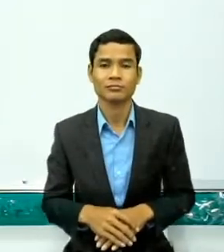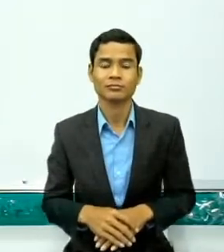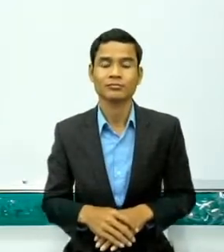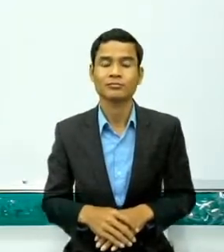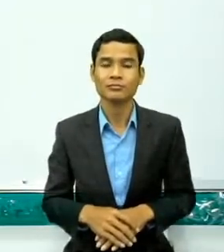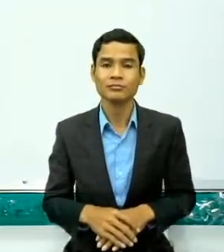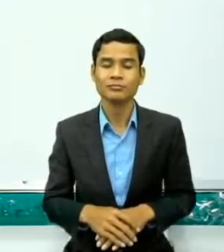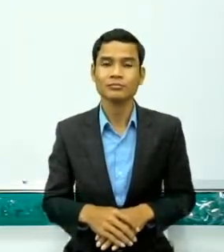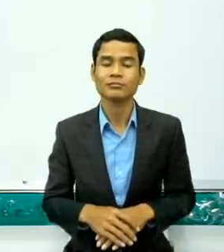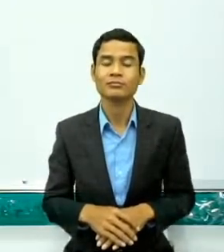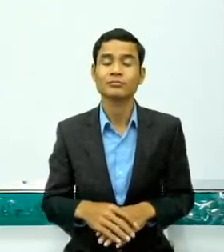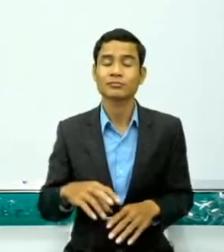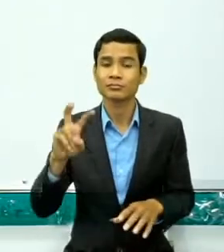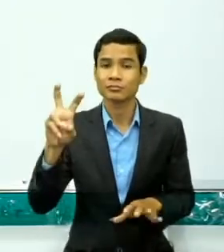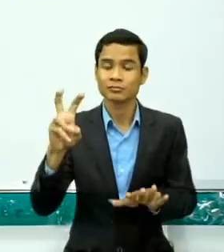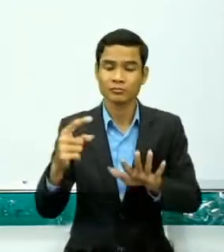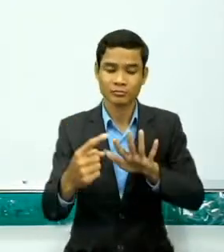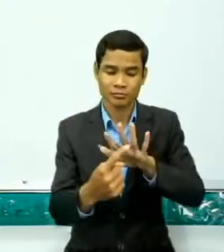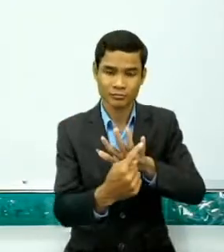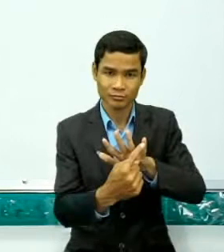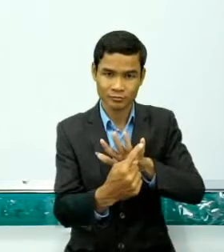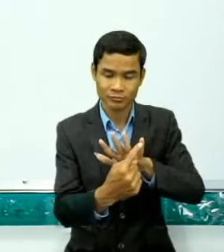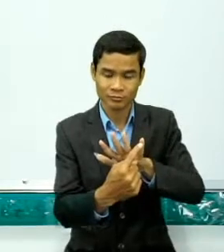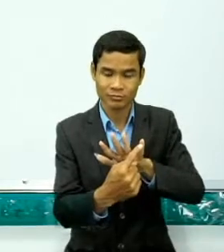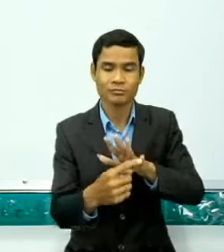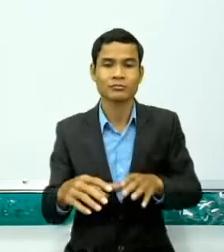ចាឌឿ